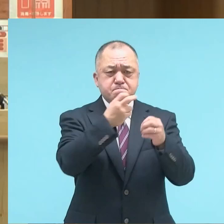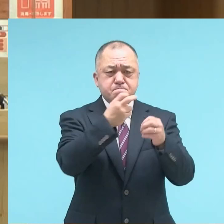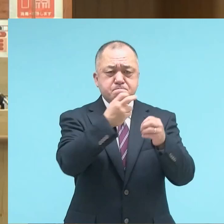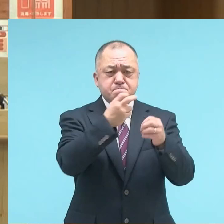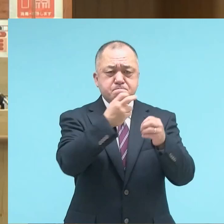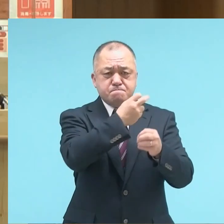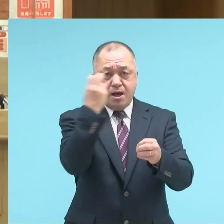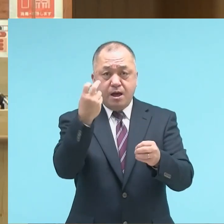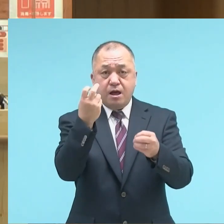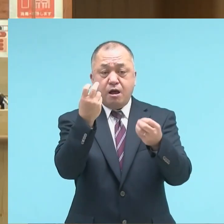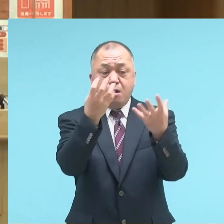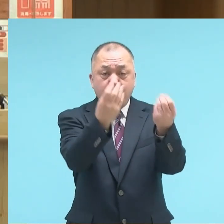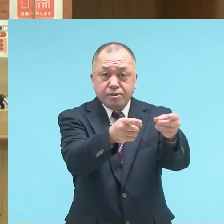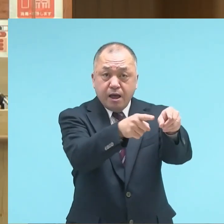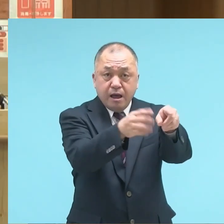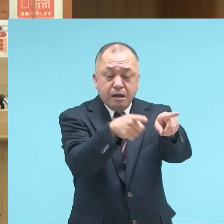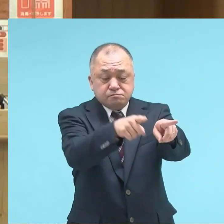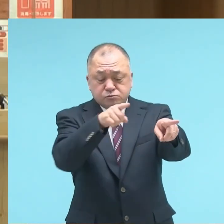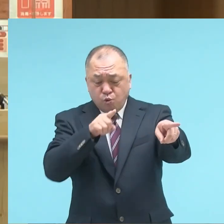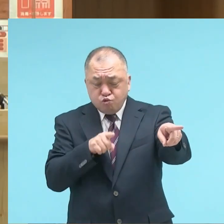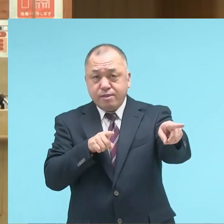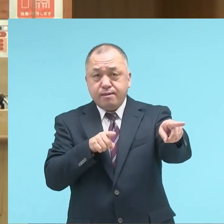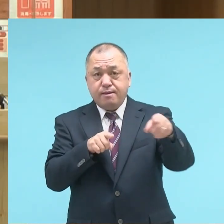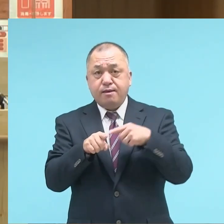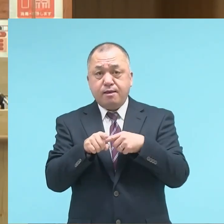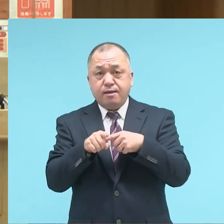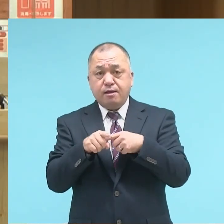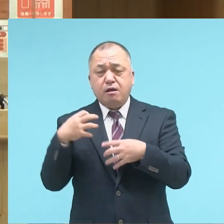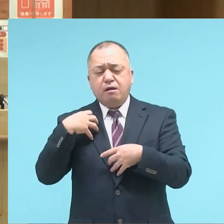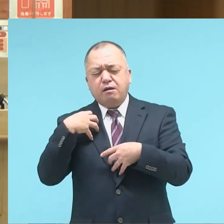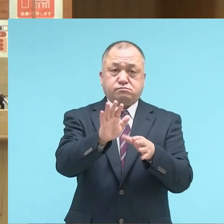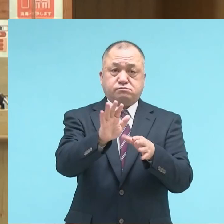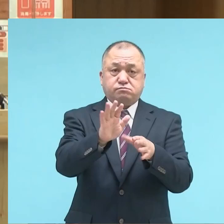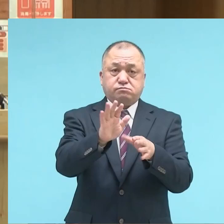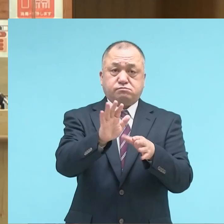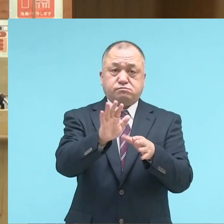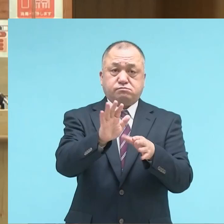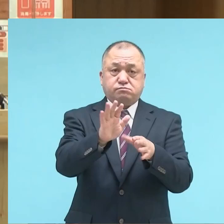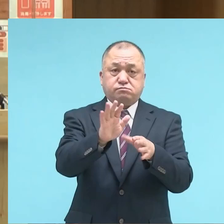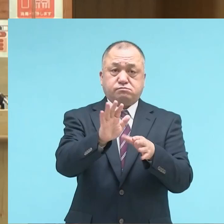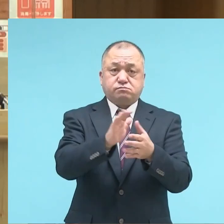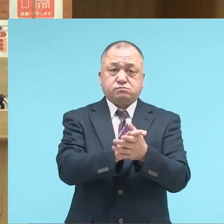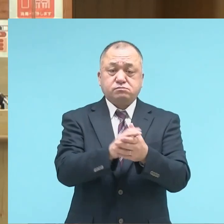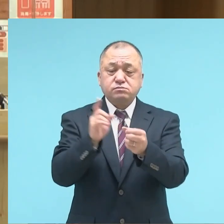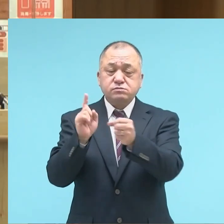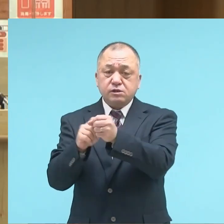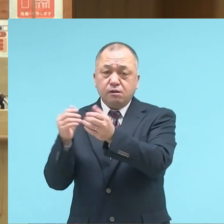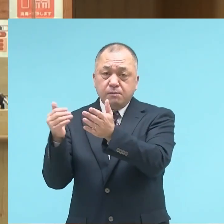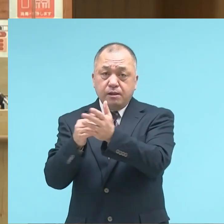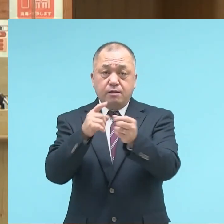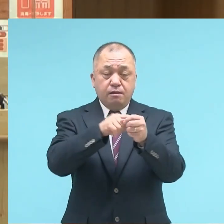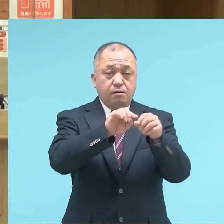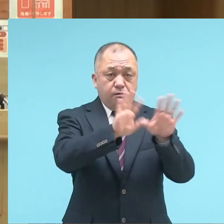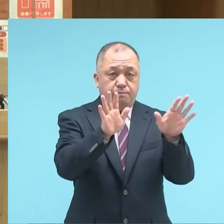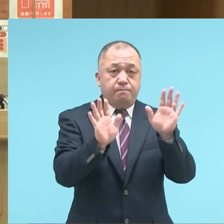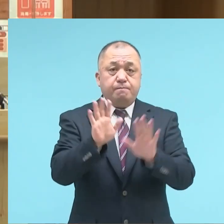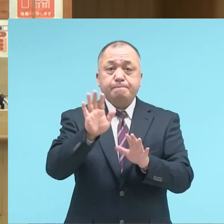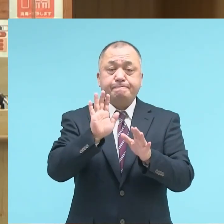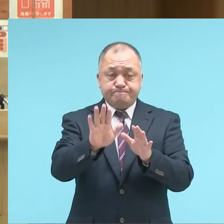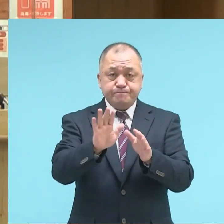認から少し遅れてですね、そういった負荷がさらにかかってくるという状況や、年末年始のそういった状況もございます